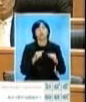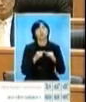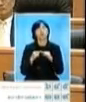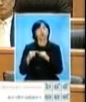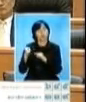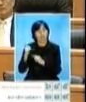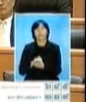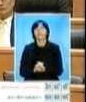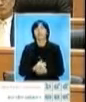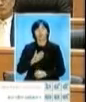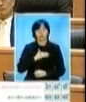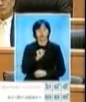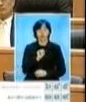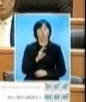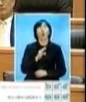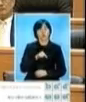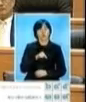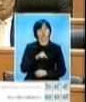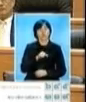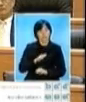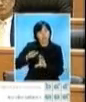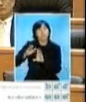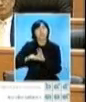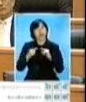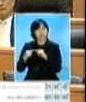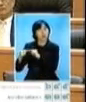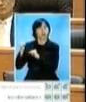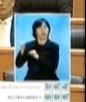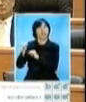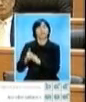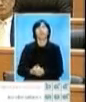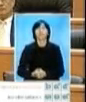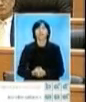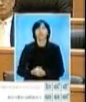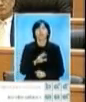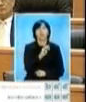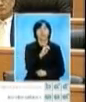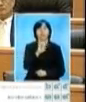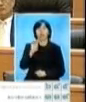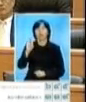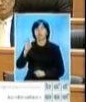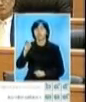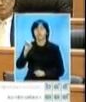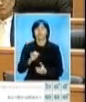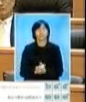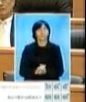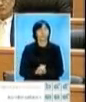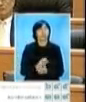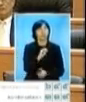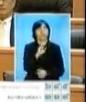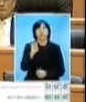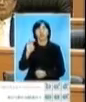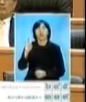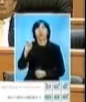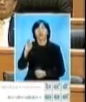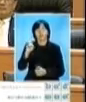รงได้และคำวินิจฉัยของศาลผูกพันทุกองค์กรรวมทั้งรัฐสภาจึงอยากเตือนผู้ที่เสนอญัตติร่างแก้ไขรัฐธร